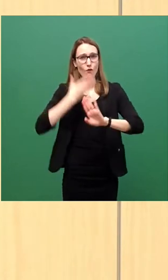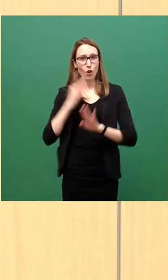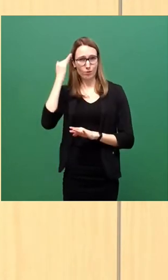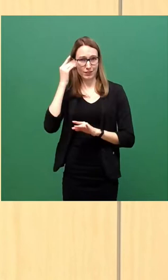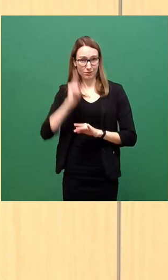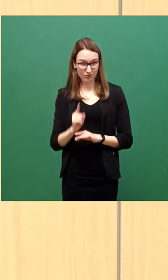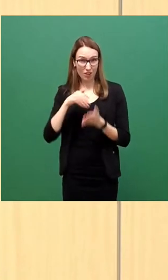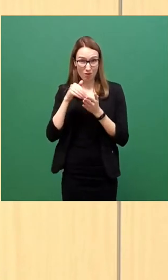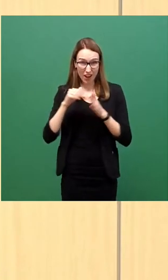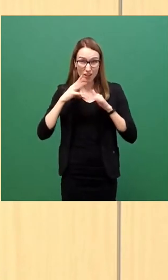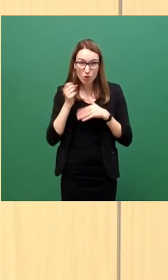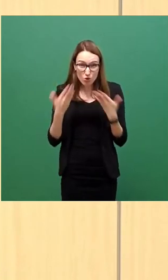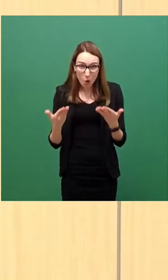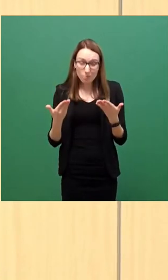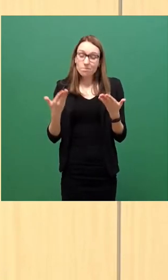Wir nicht.